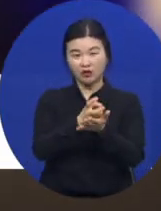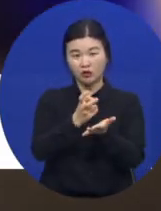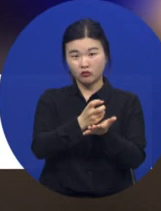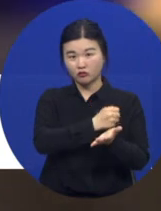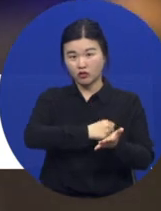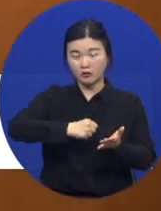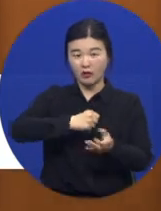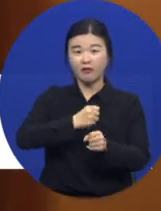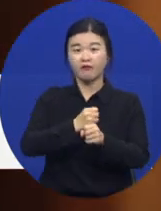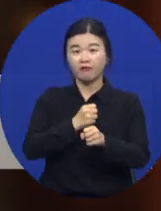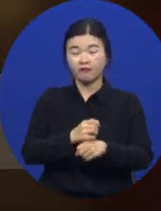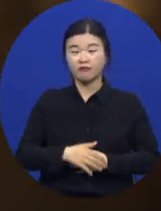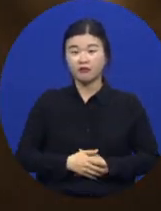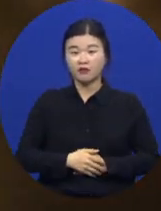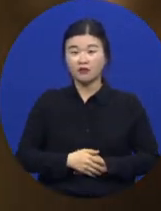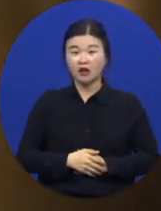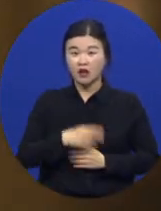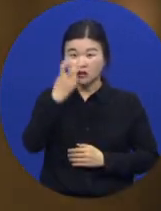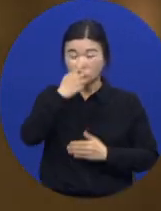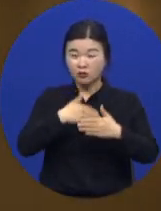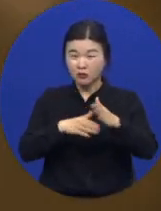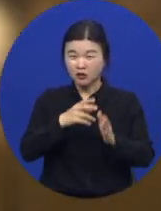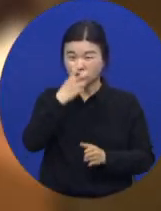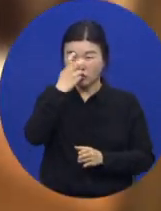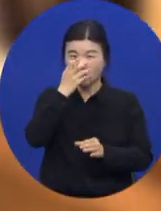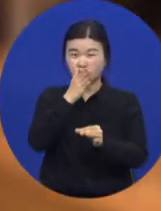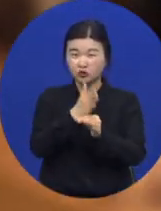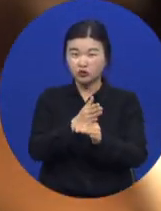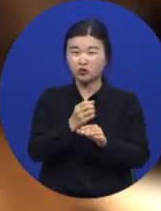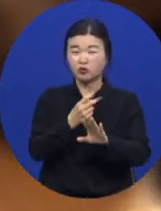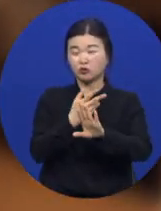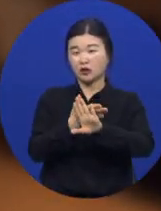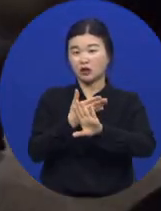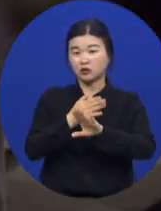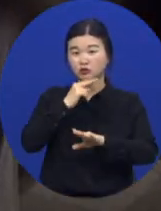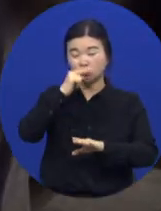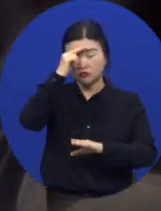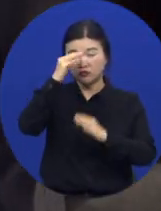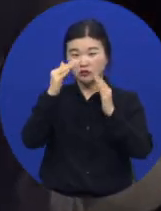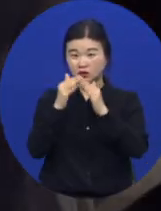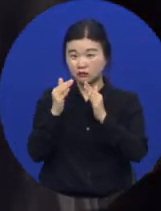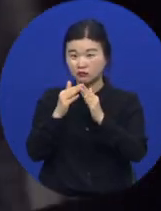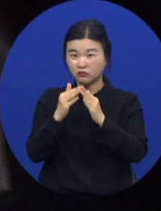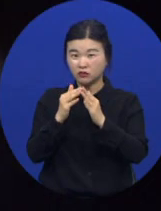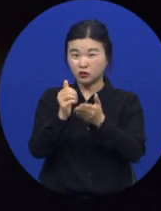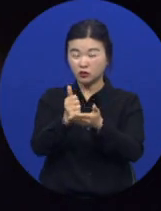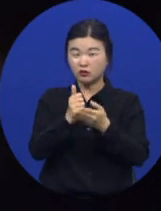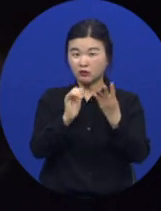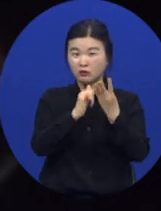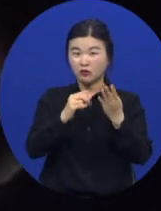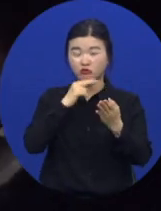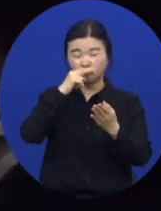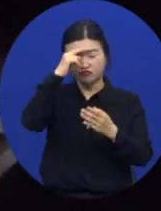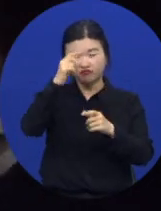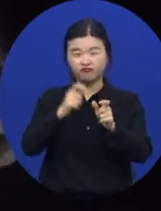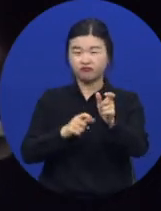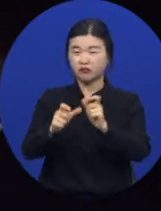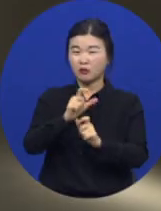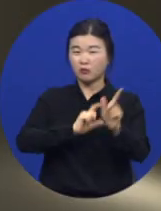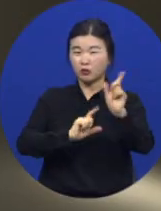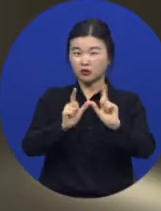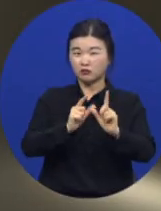방역수칙 위반하셨어요. 단속반이 점검에 나선 인근의 또 다른 주점. 손님 4명이 술을 마시는 현장을 확인하고